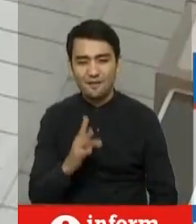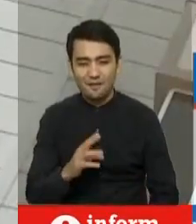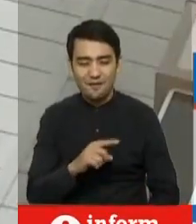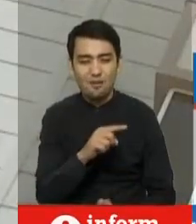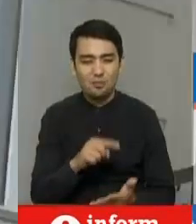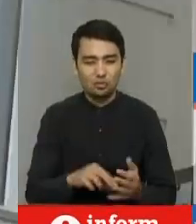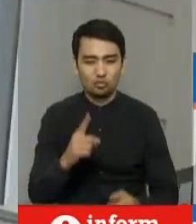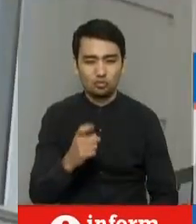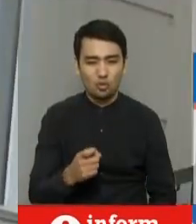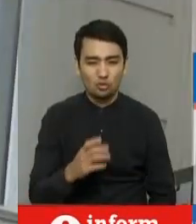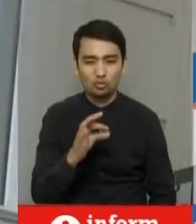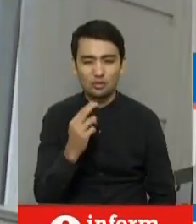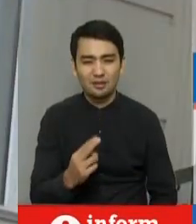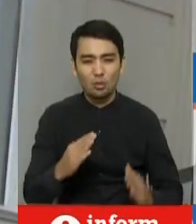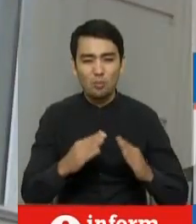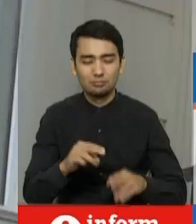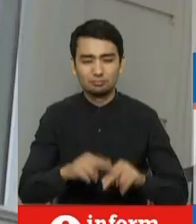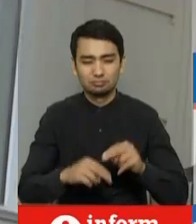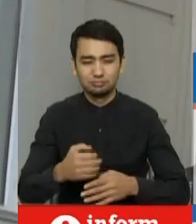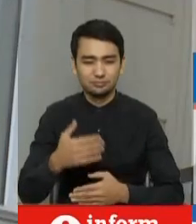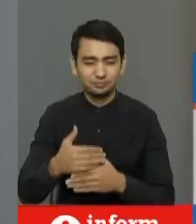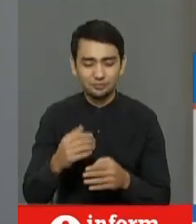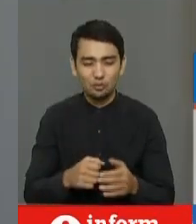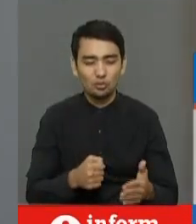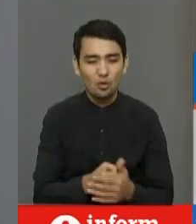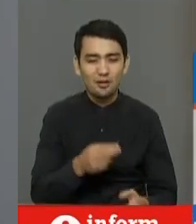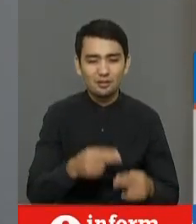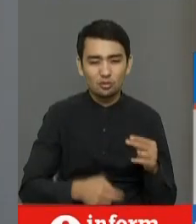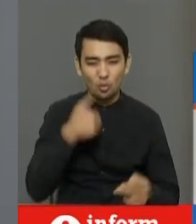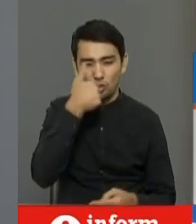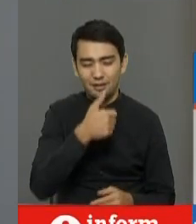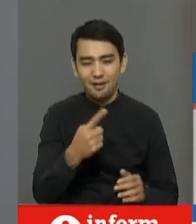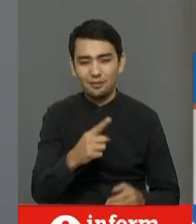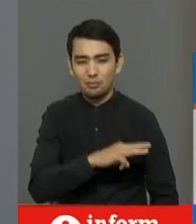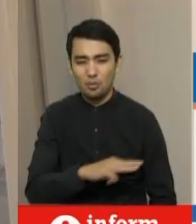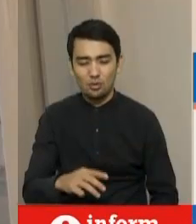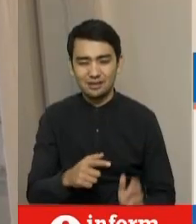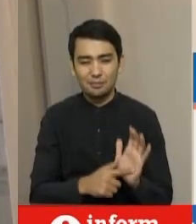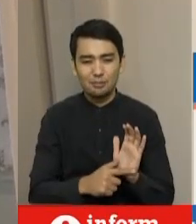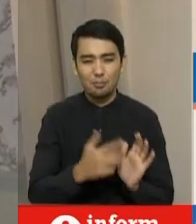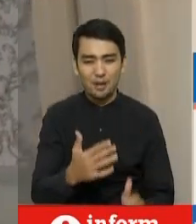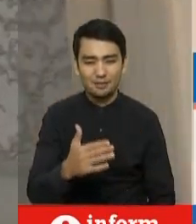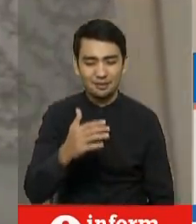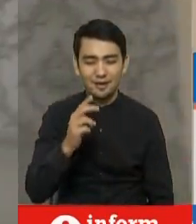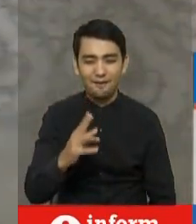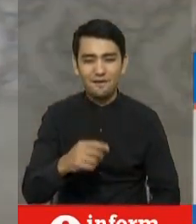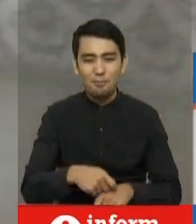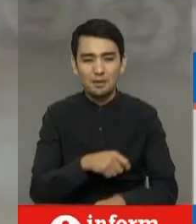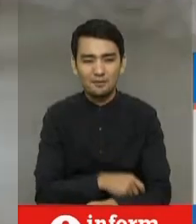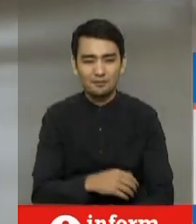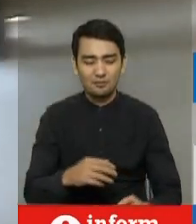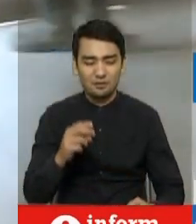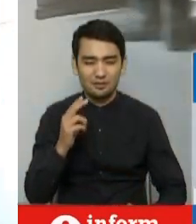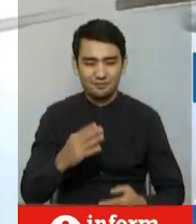социальных домов до конца года будет введено в эксплуатацию 175.000 м жилья Анастасия